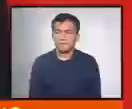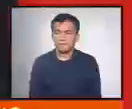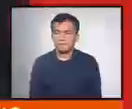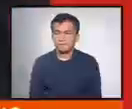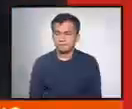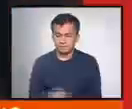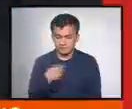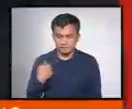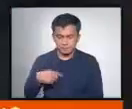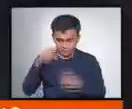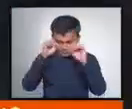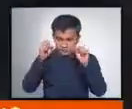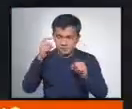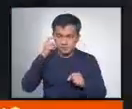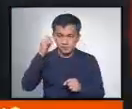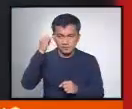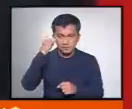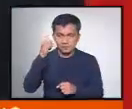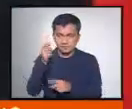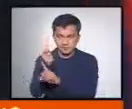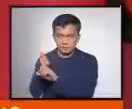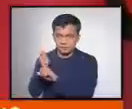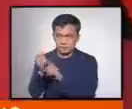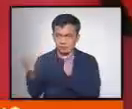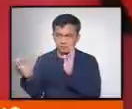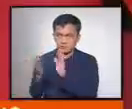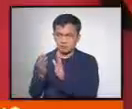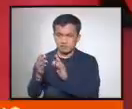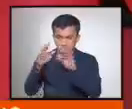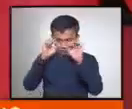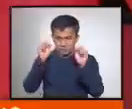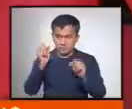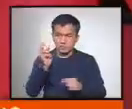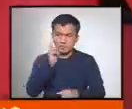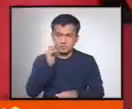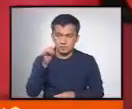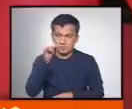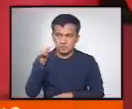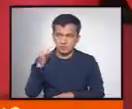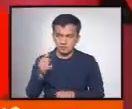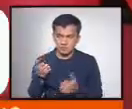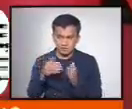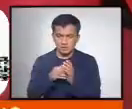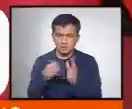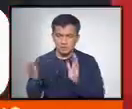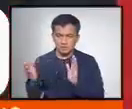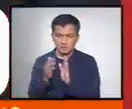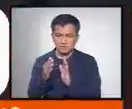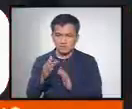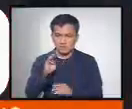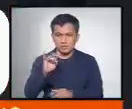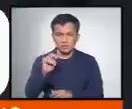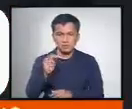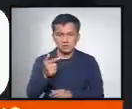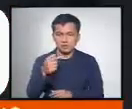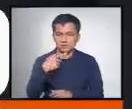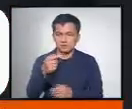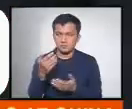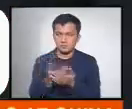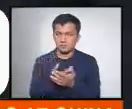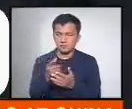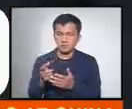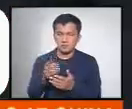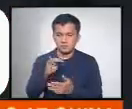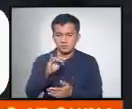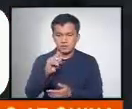Si Chinese President Xi Jinping pa mismo ang sumalubong kay Pangulong Duterte kagabi sa muli nilang paglikitan sa Beijing para sa panibagong round